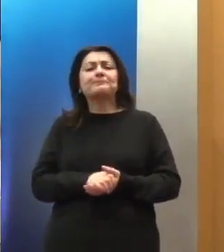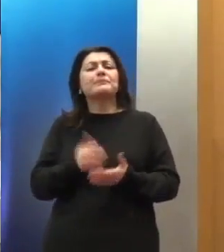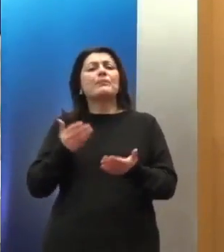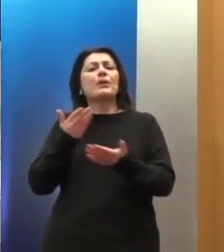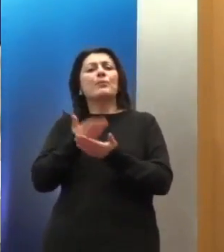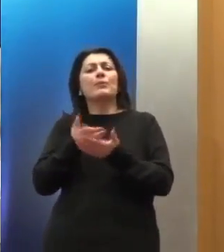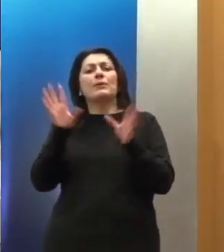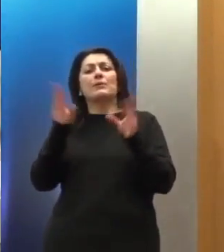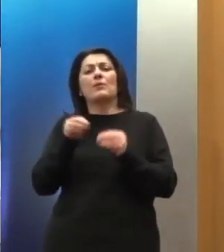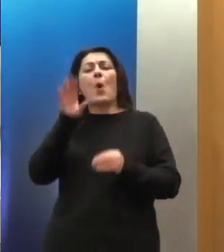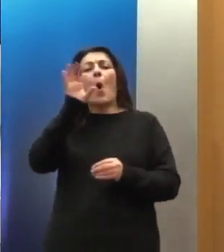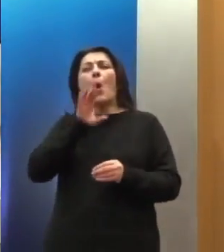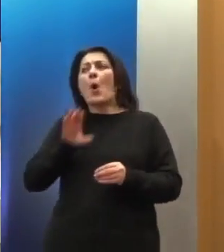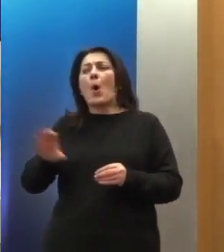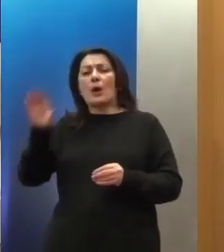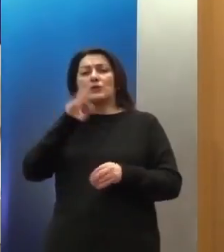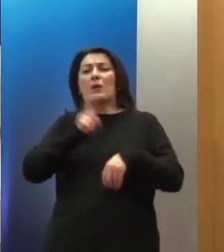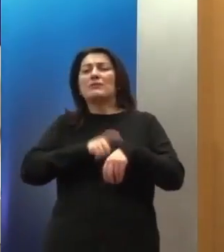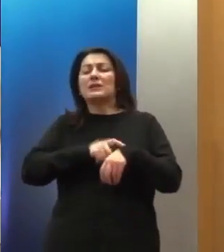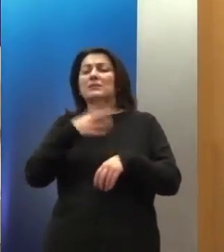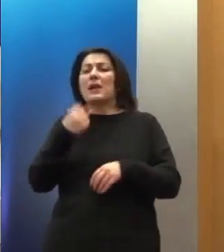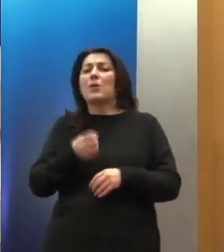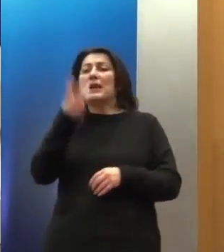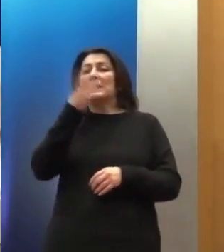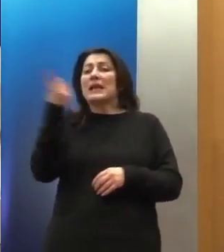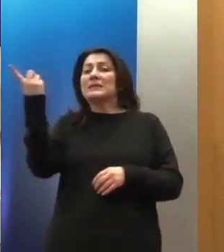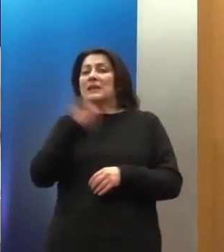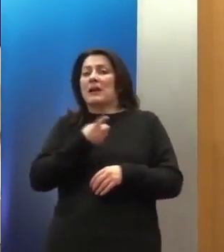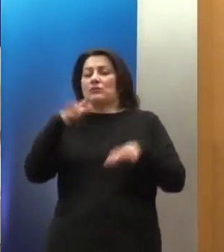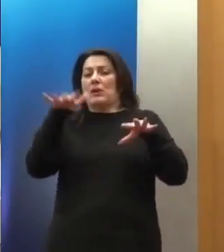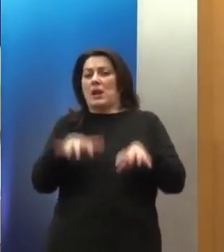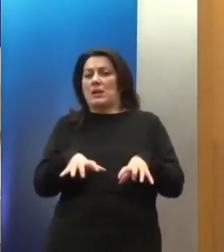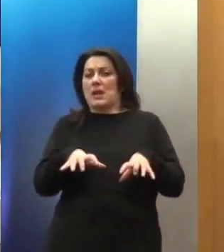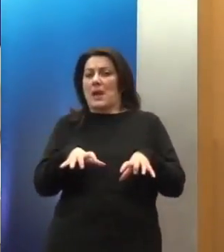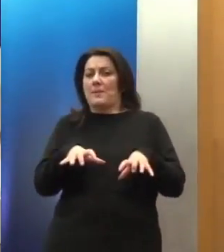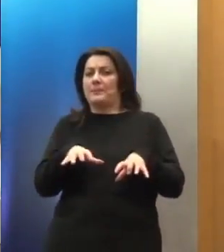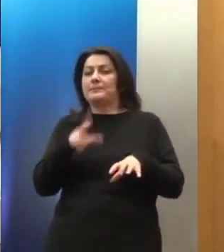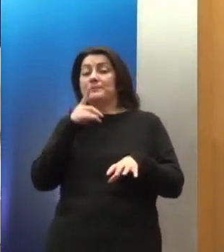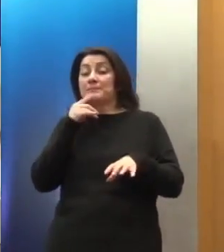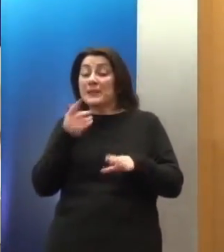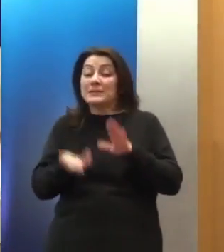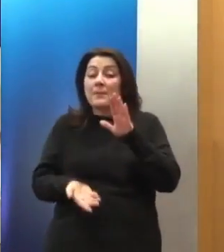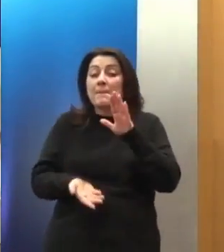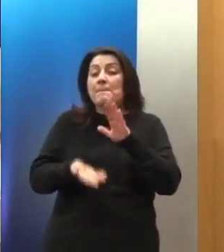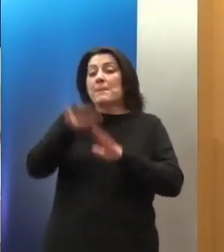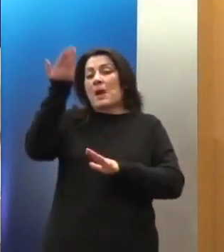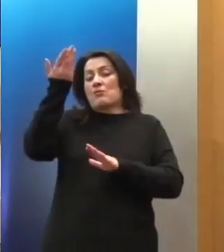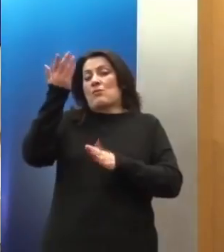έχουν 3% ανεργία, παραπάνω από το μέσο όρο τον